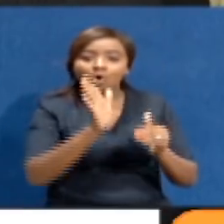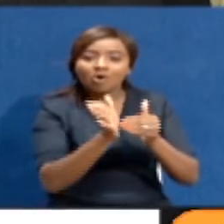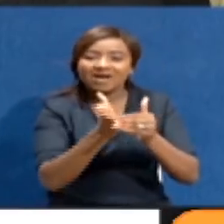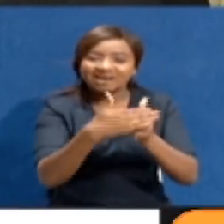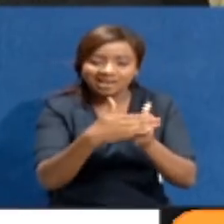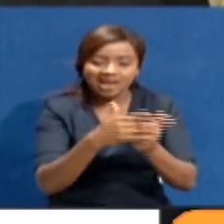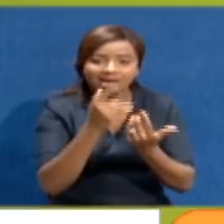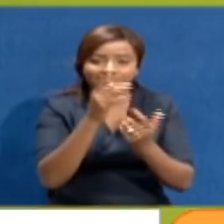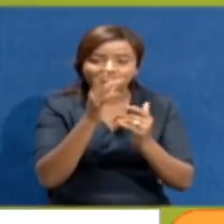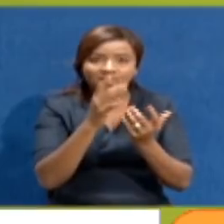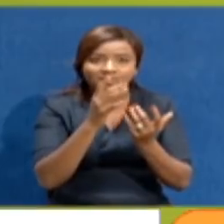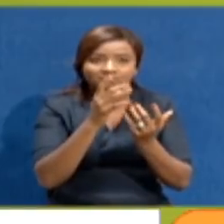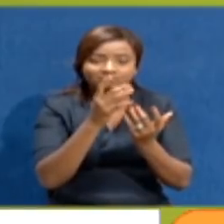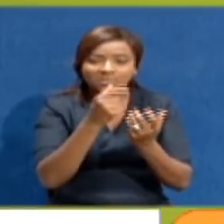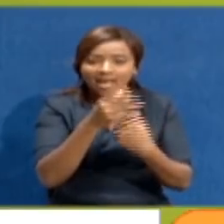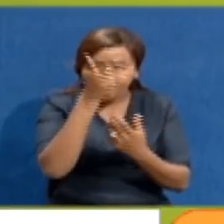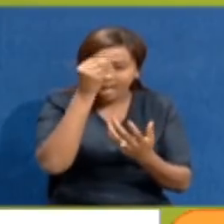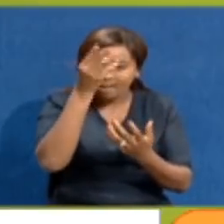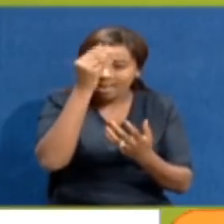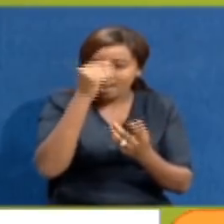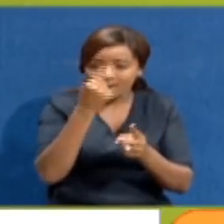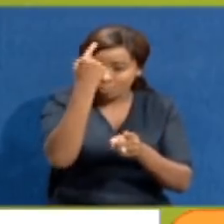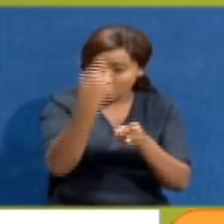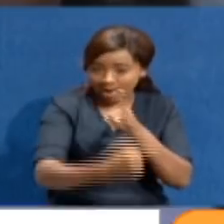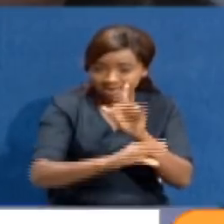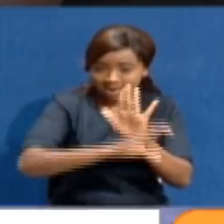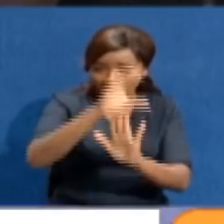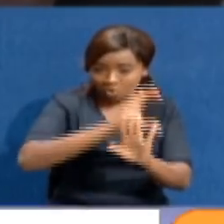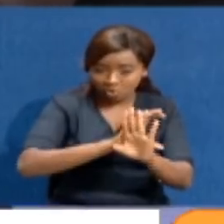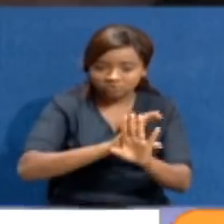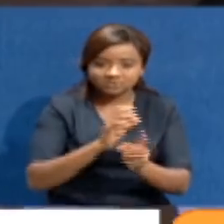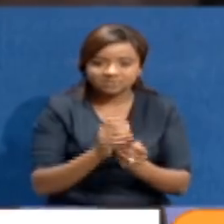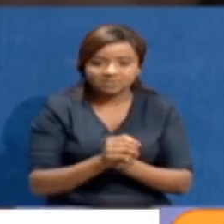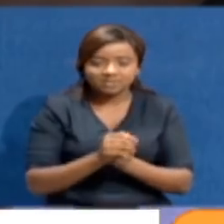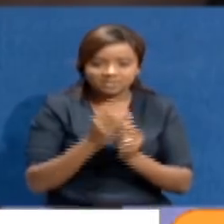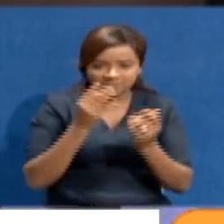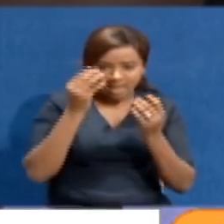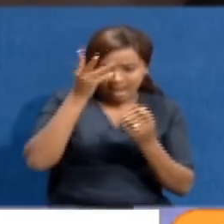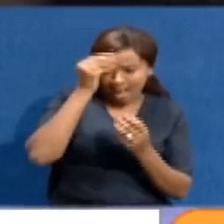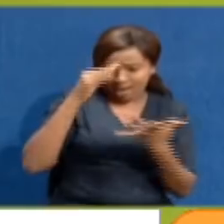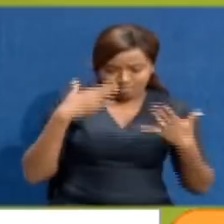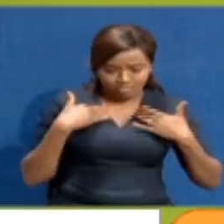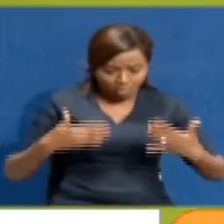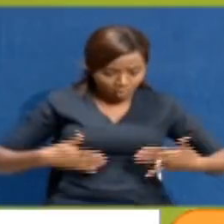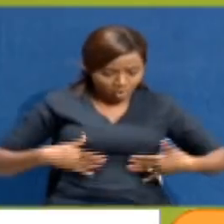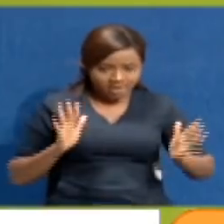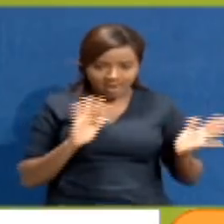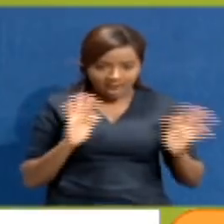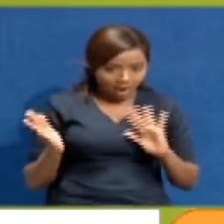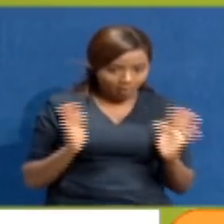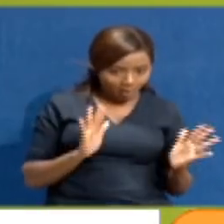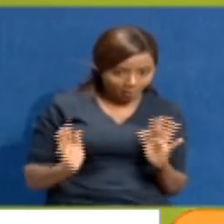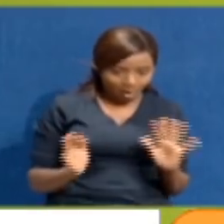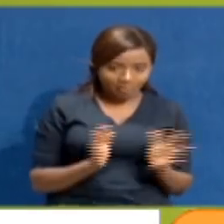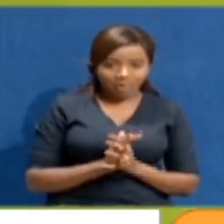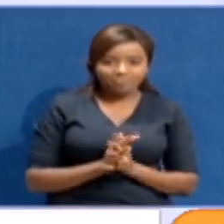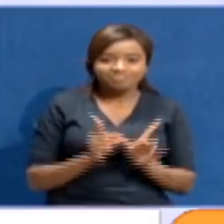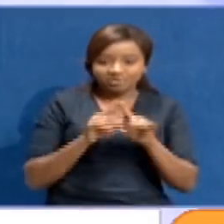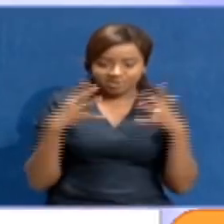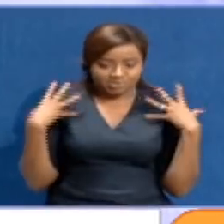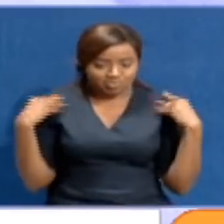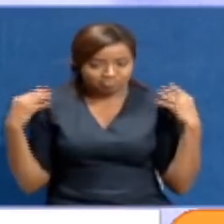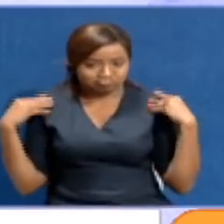ilikuwa kosi ya mwaka mmoja. Una trainiwa, unasoma human anatomy and physiology, na pia practicals at the same